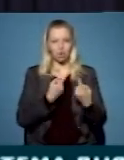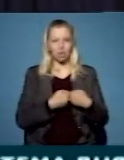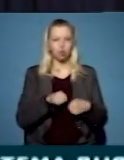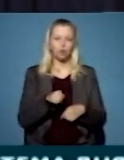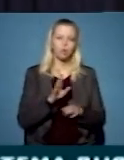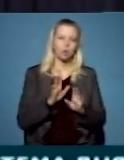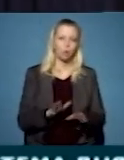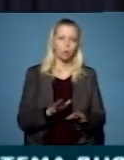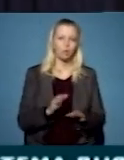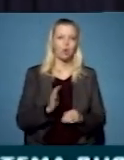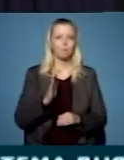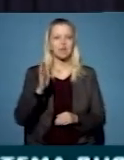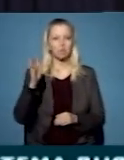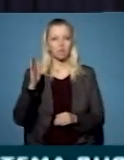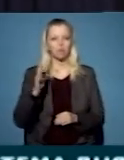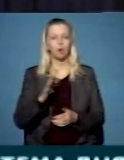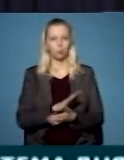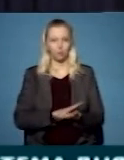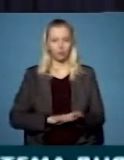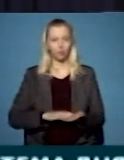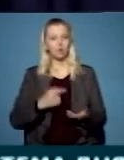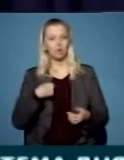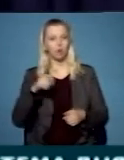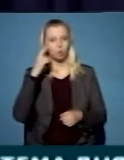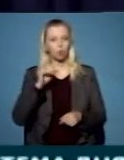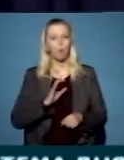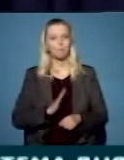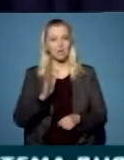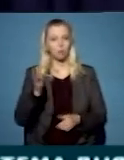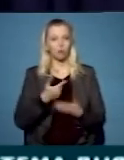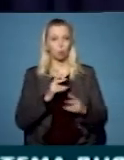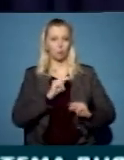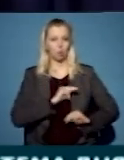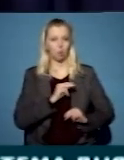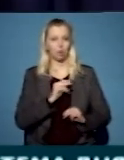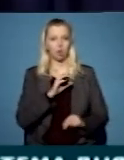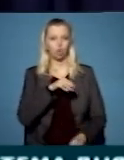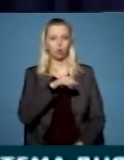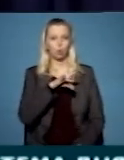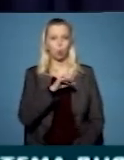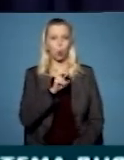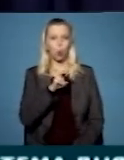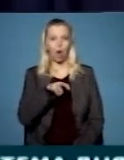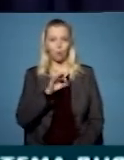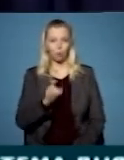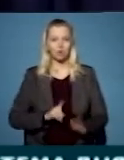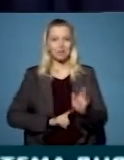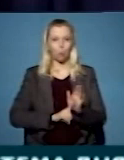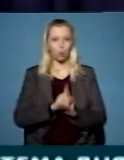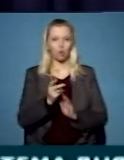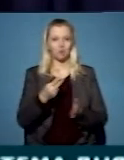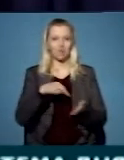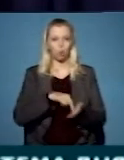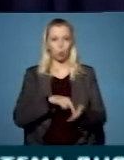буде в перспективі далі продовжена? Я вгадаю, що в перспективі ми будемо працювати із трукамами і будуть запроваджені все ж таки